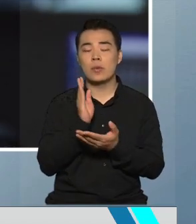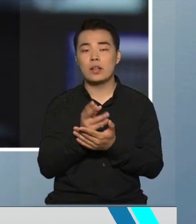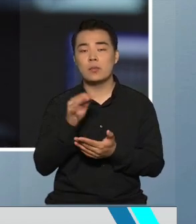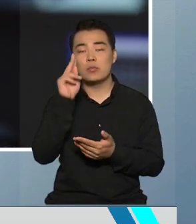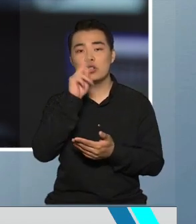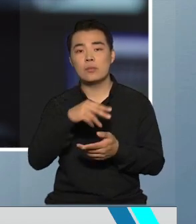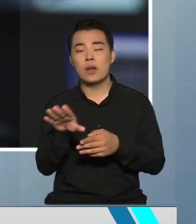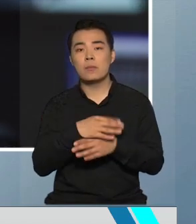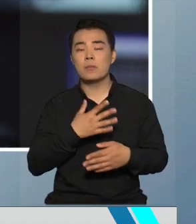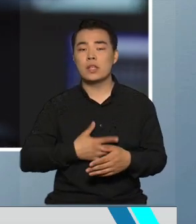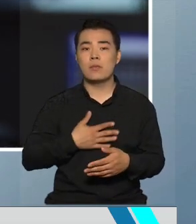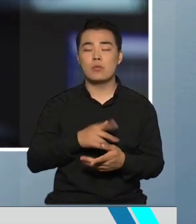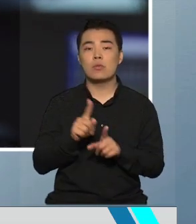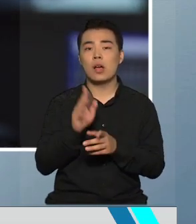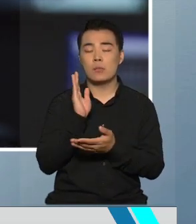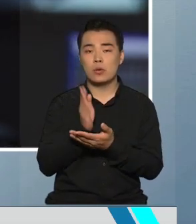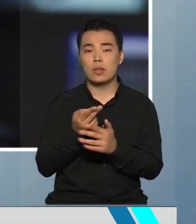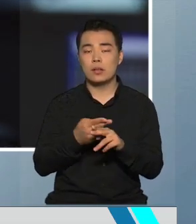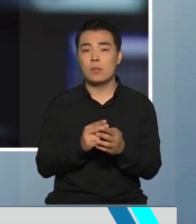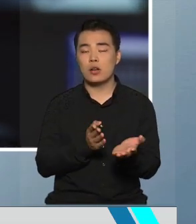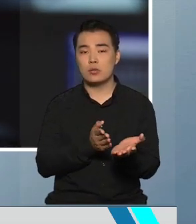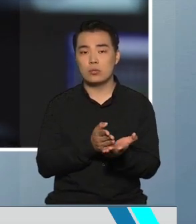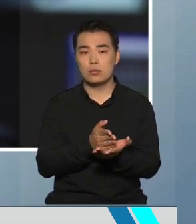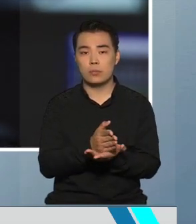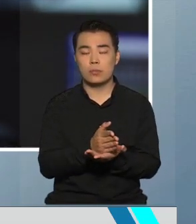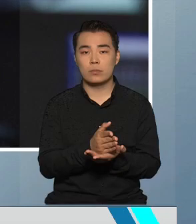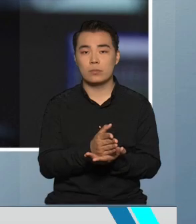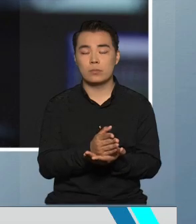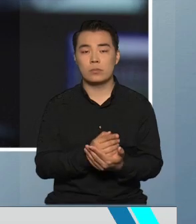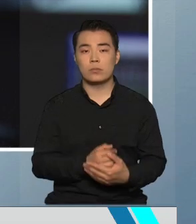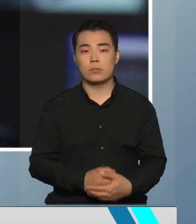для беспокойства по данному маршруту?